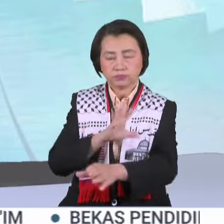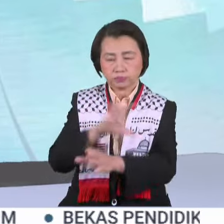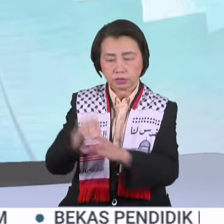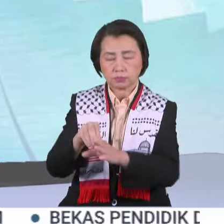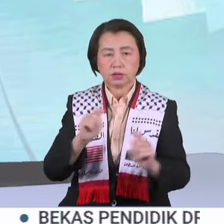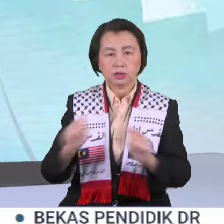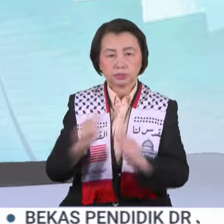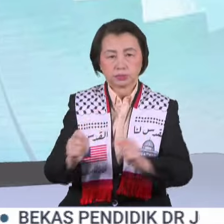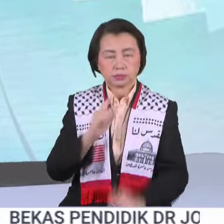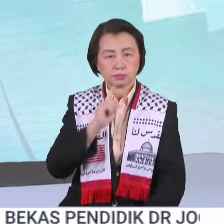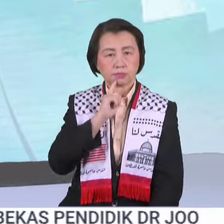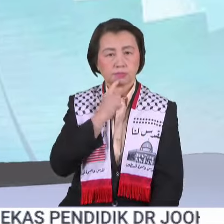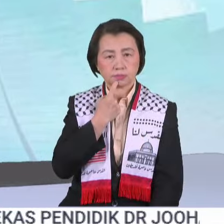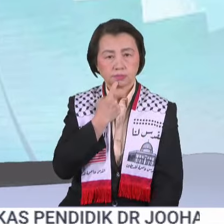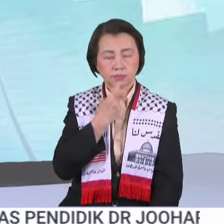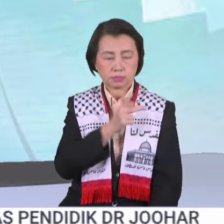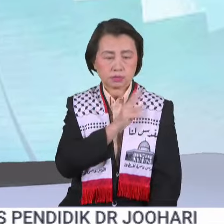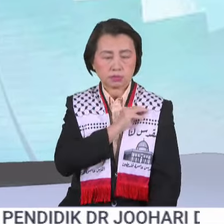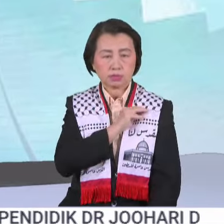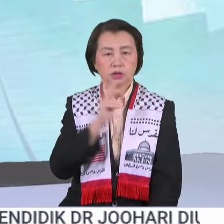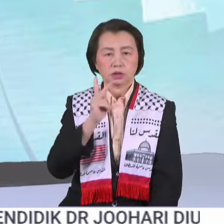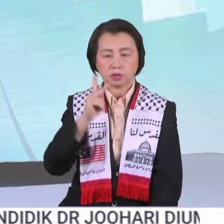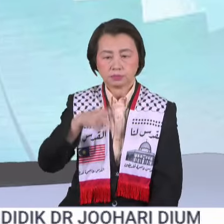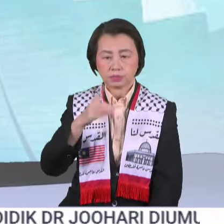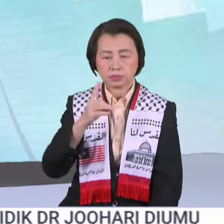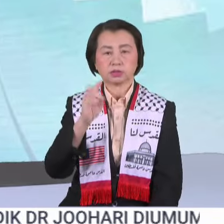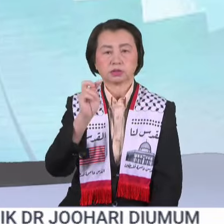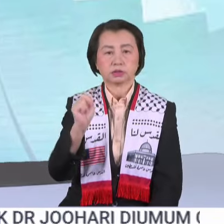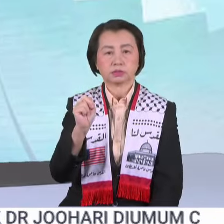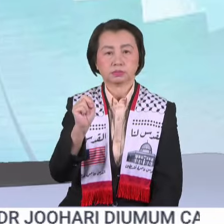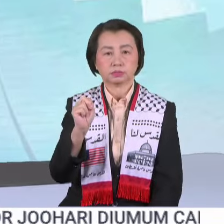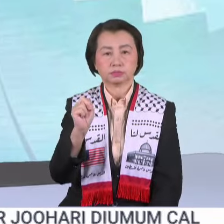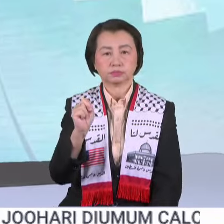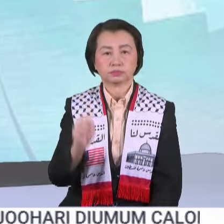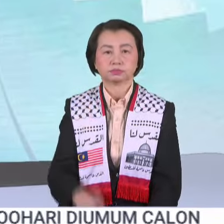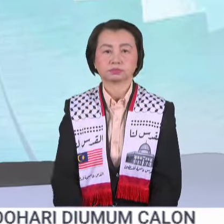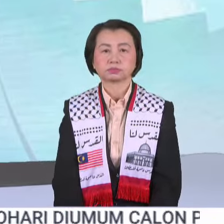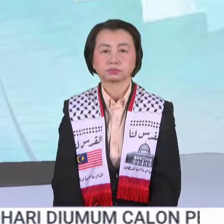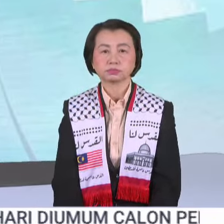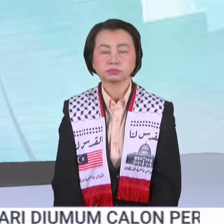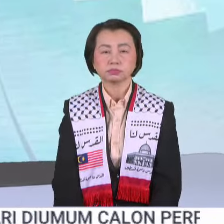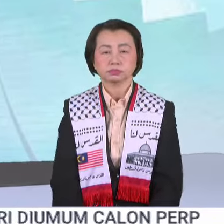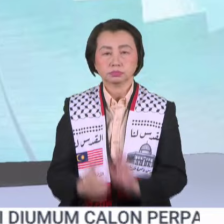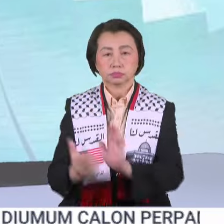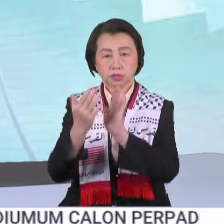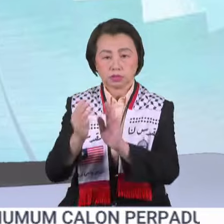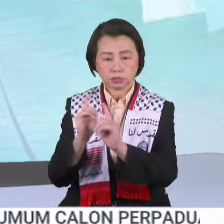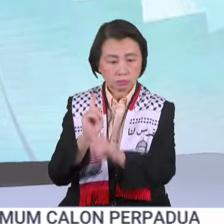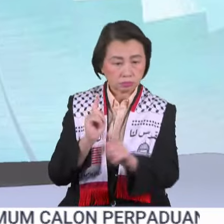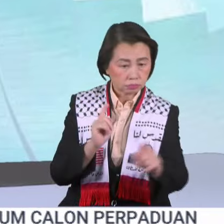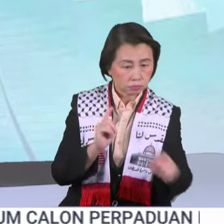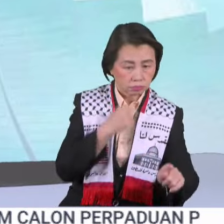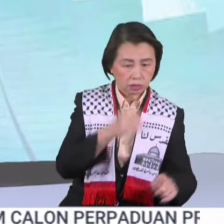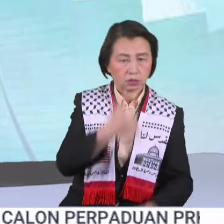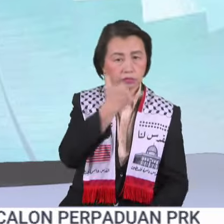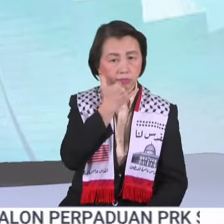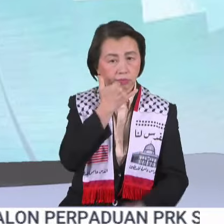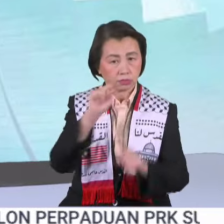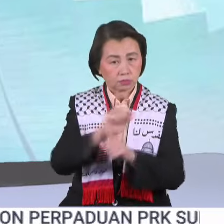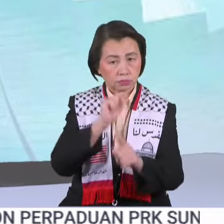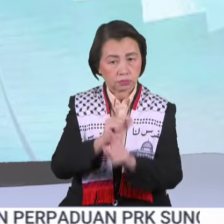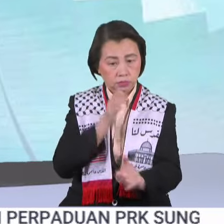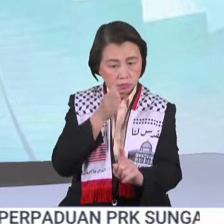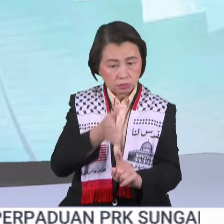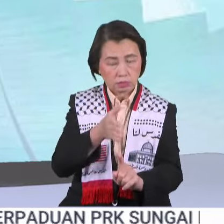melalui tindakan serius oleh Kementerian Perdagangan Dalam Negeri dan Kos Sara Hidup KPDN terhadap mana-mana pihak yang menyalahgunakan